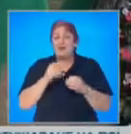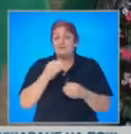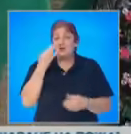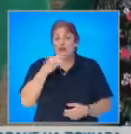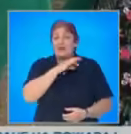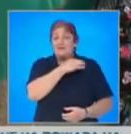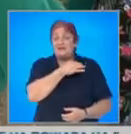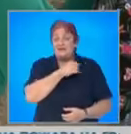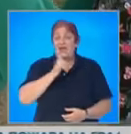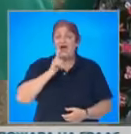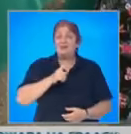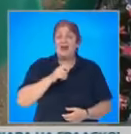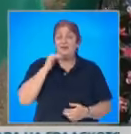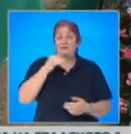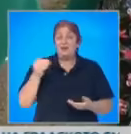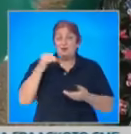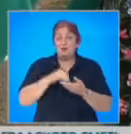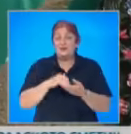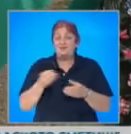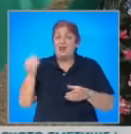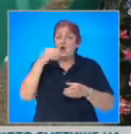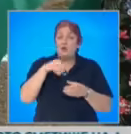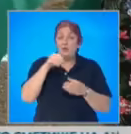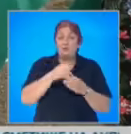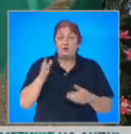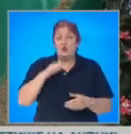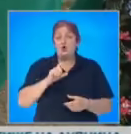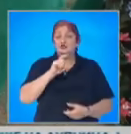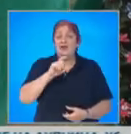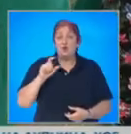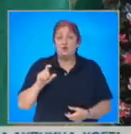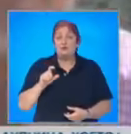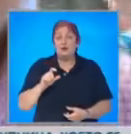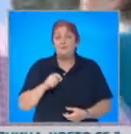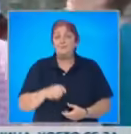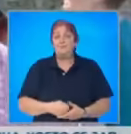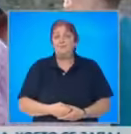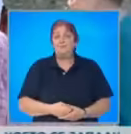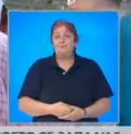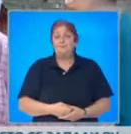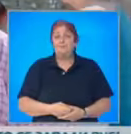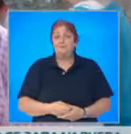3 ваксини. Наложи се да бъдат доставени и допълнително още дози. Не изненадаха